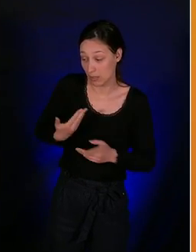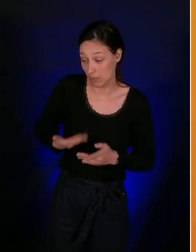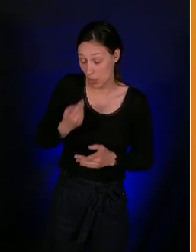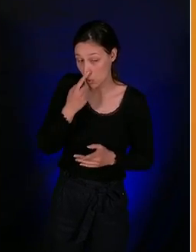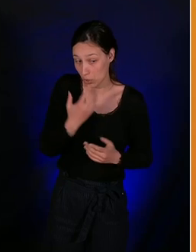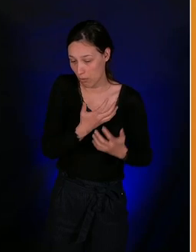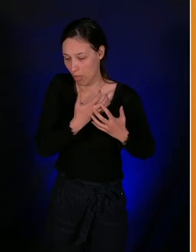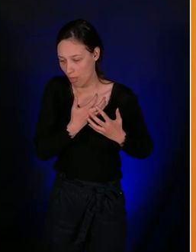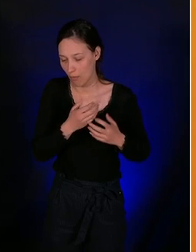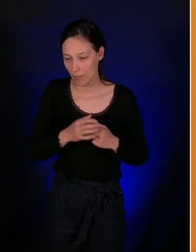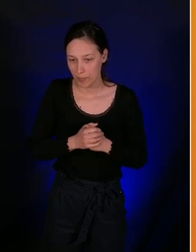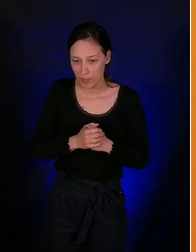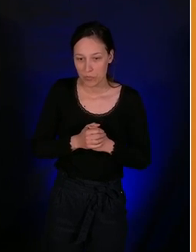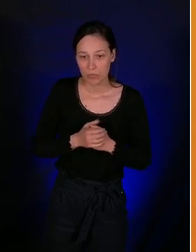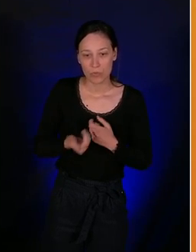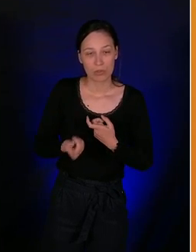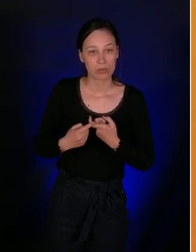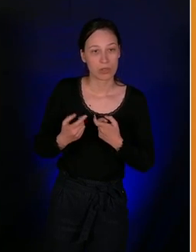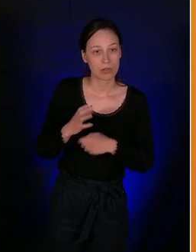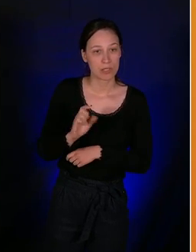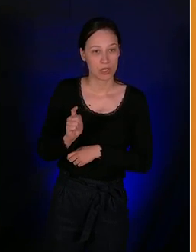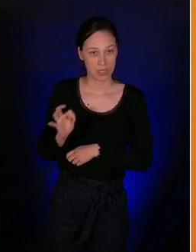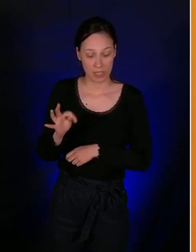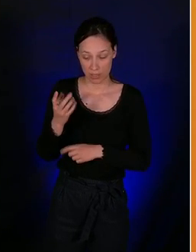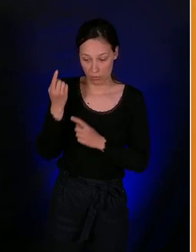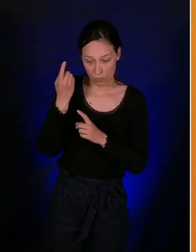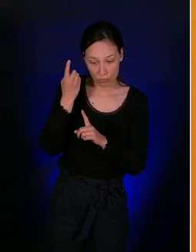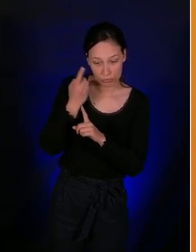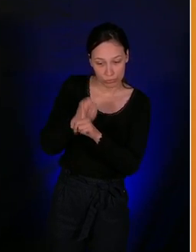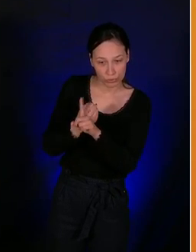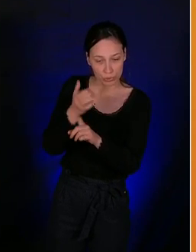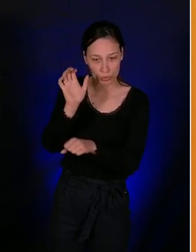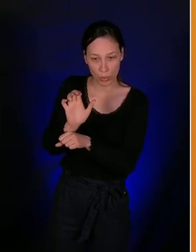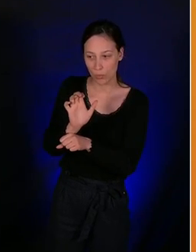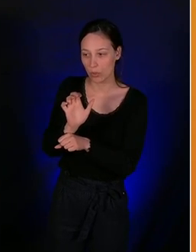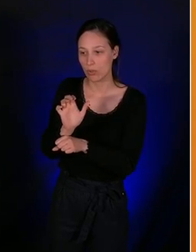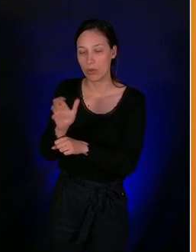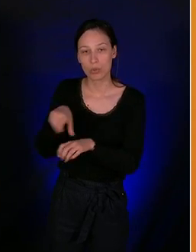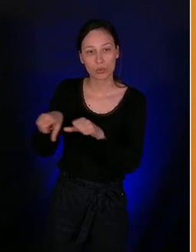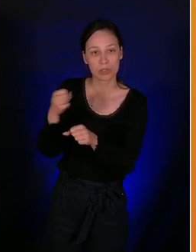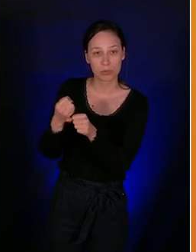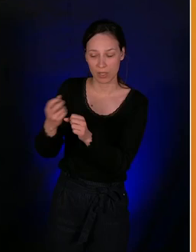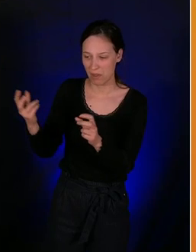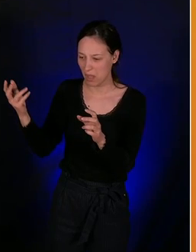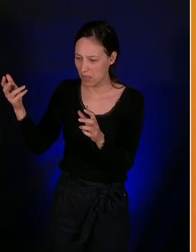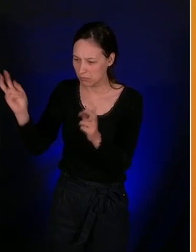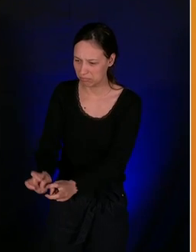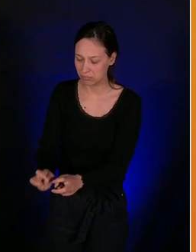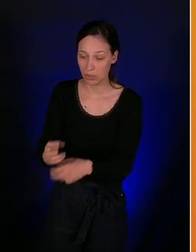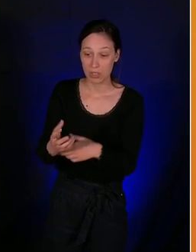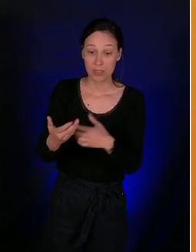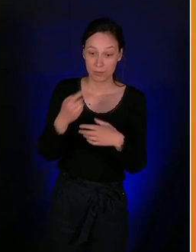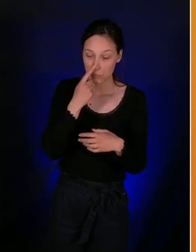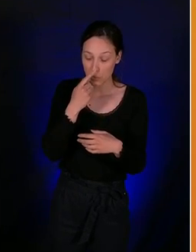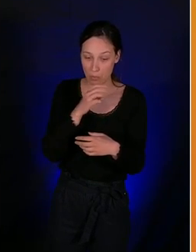CGT, en luttant contre le dumping social, contre les délocalisations, bien que rouge, est souvent bien plus soucieuse de l'environnement que d'autres qui